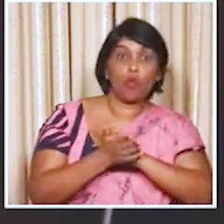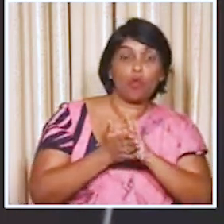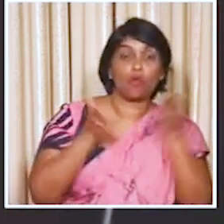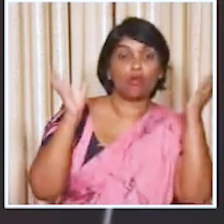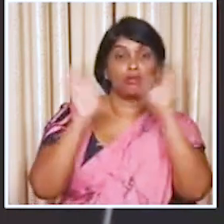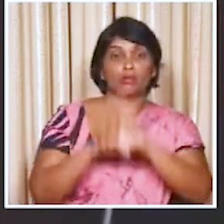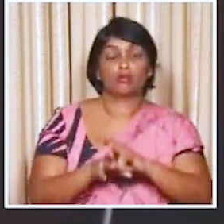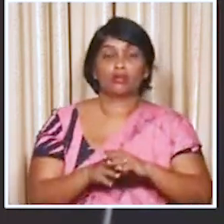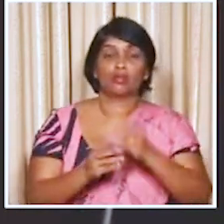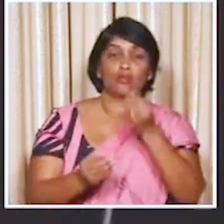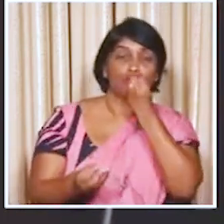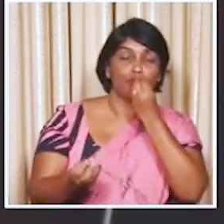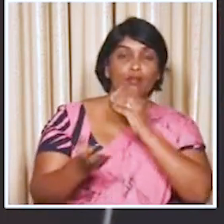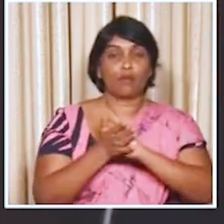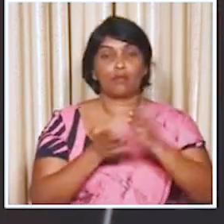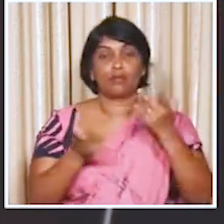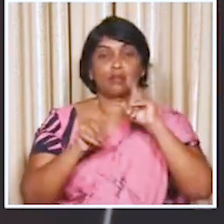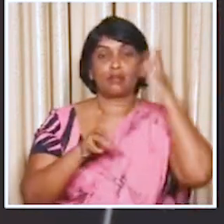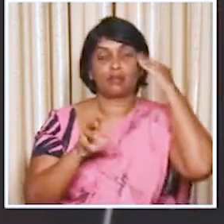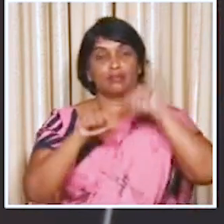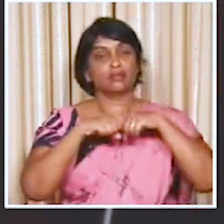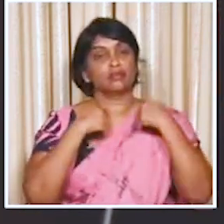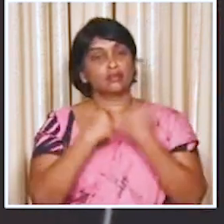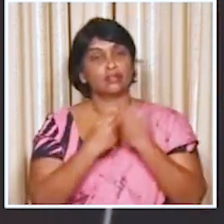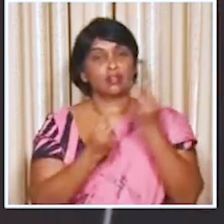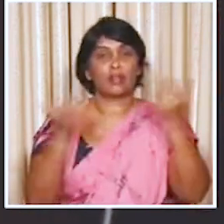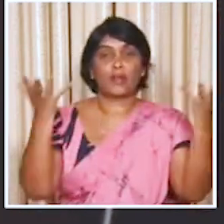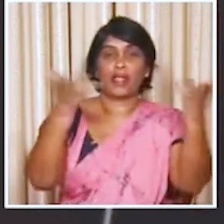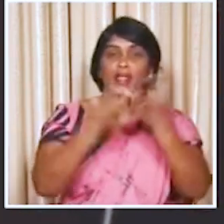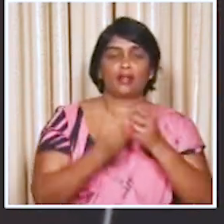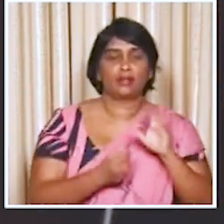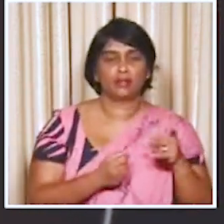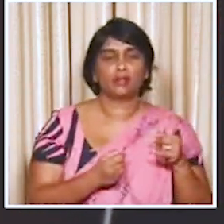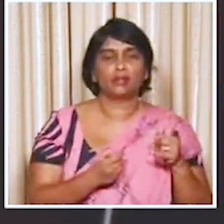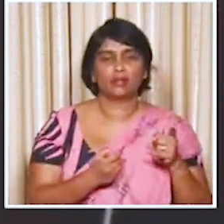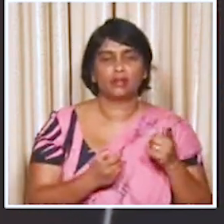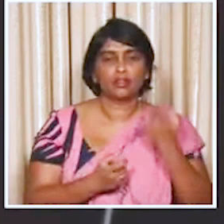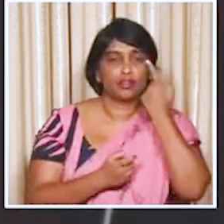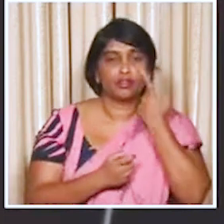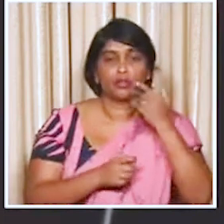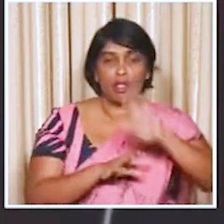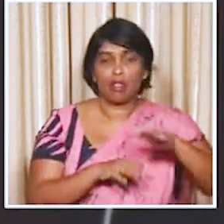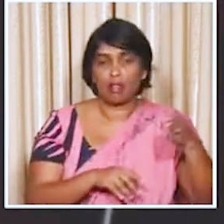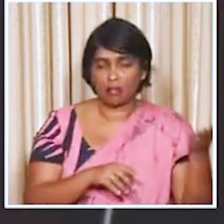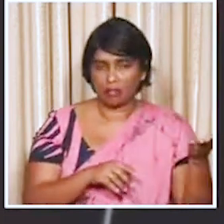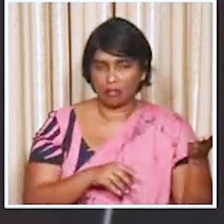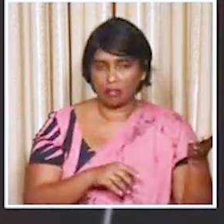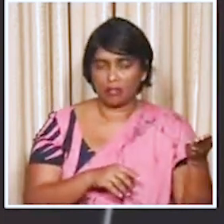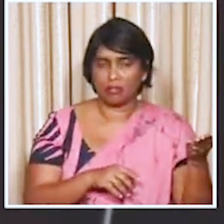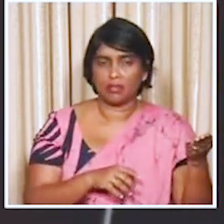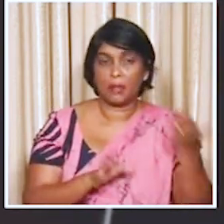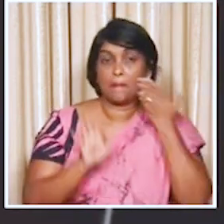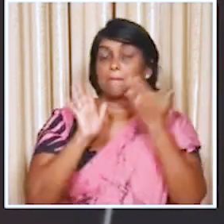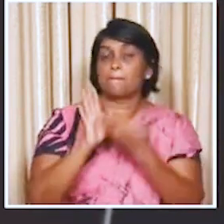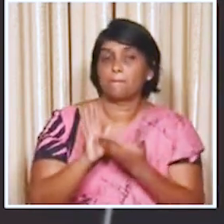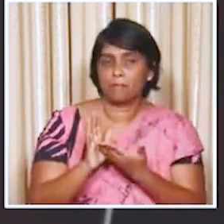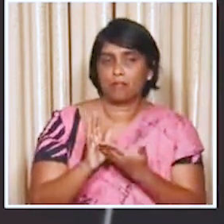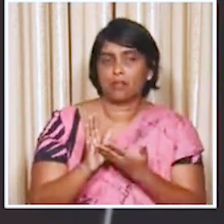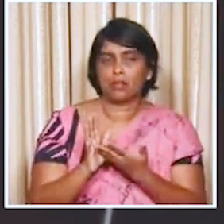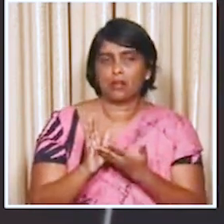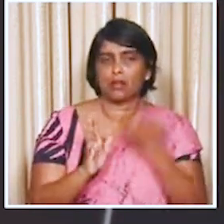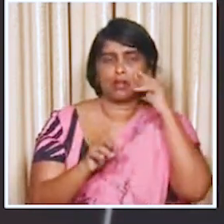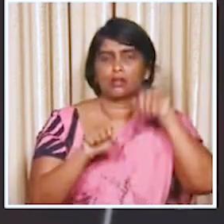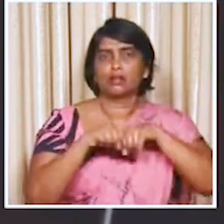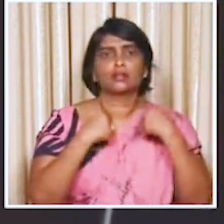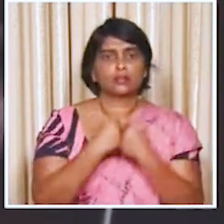haiti loti kiyagena ona tarang kanta sangvidana tiyagena salli ekathu karagannawa. Ahinsaka daruwanba. Pennala. Mokadda me